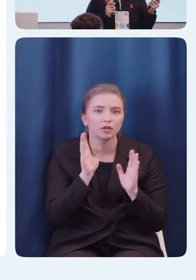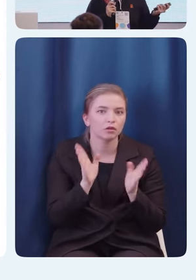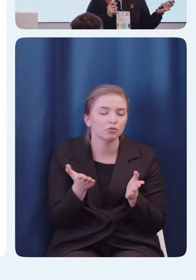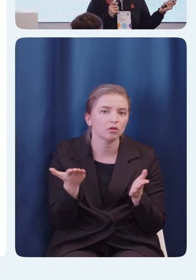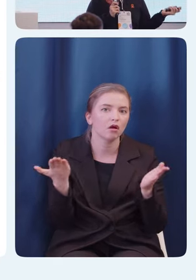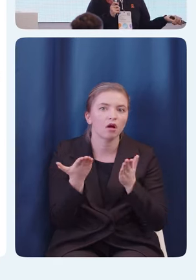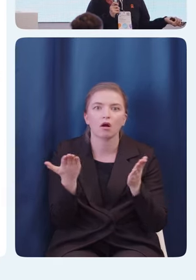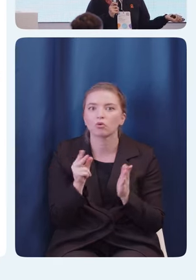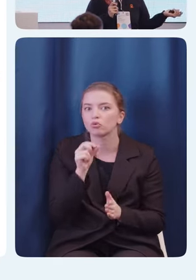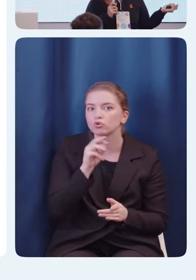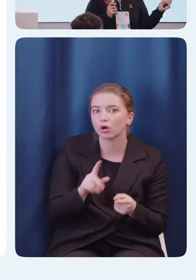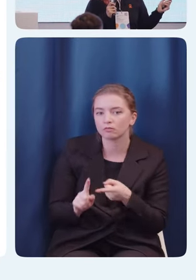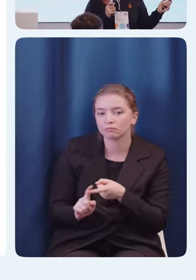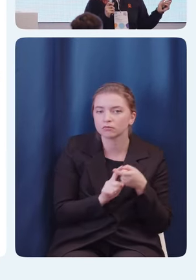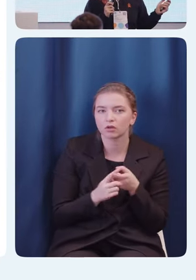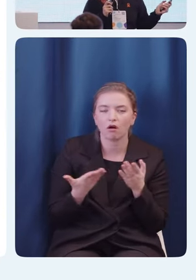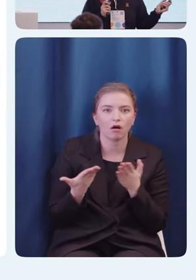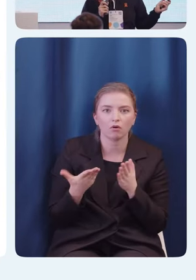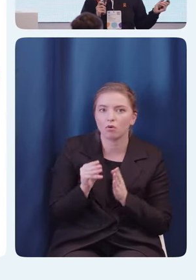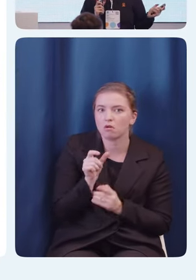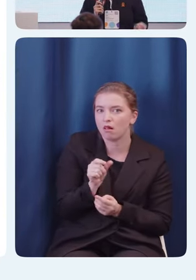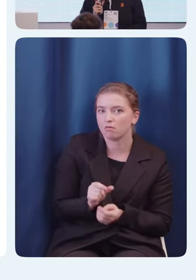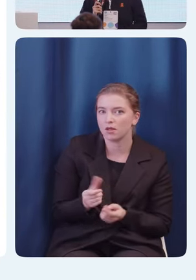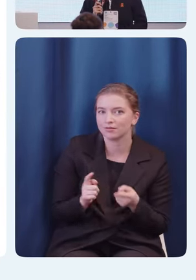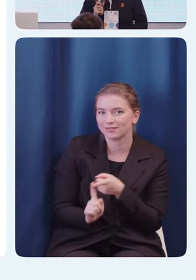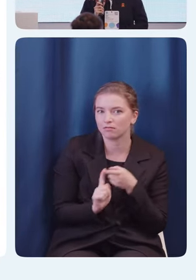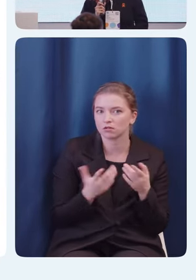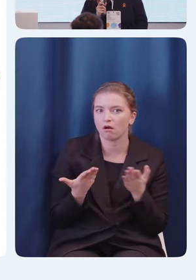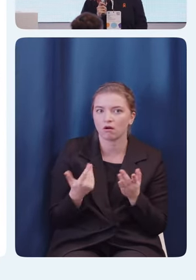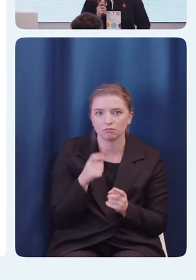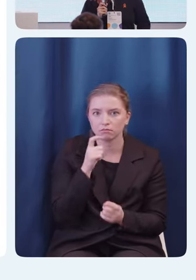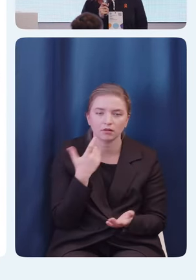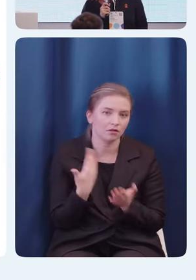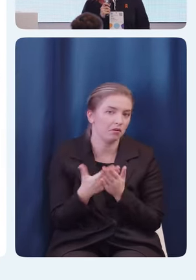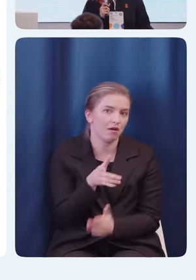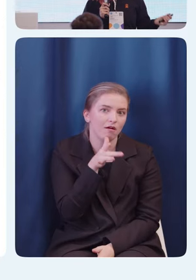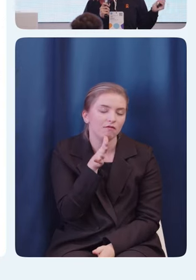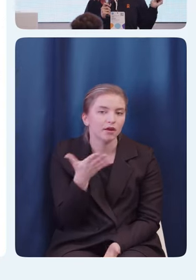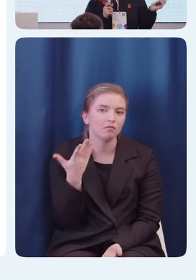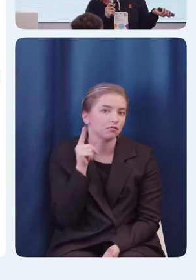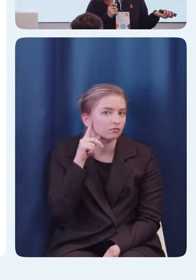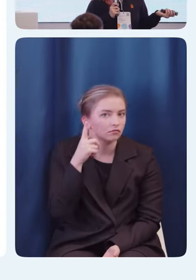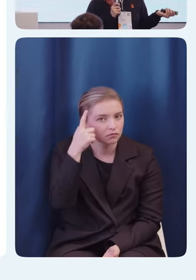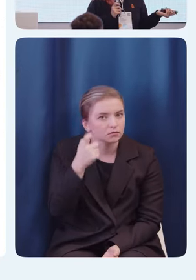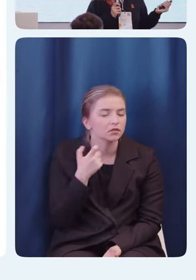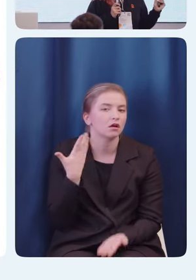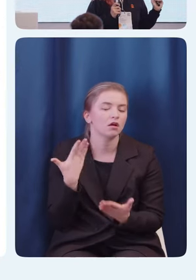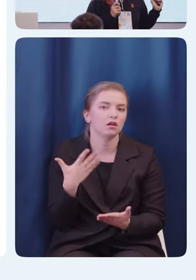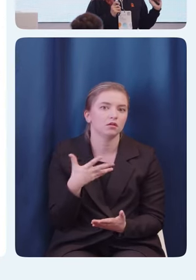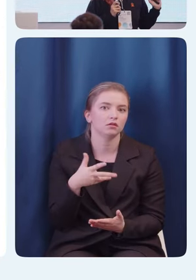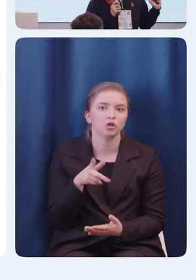к какому чату относится этот элемент, если будет озвучено время или то, что сообщение не прочитано.